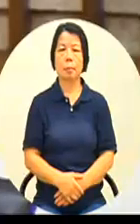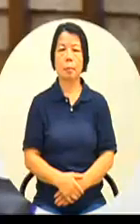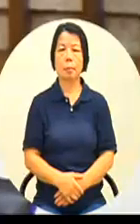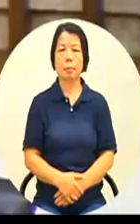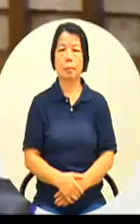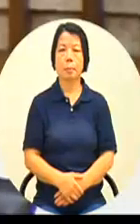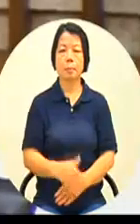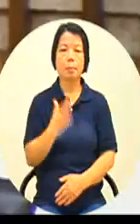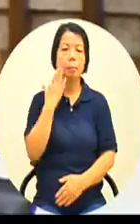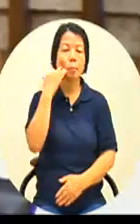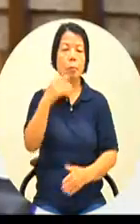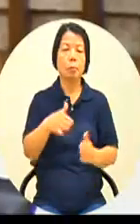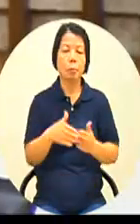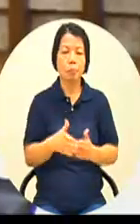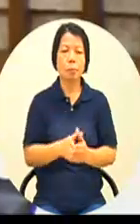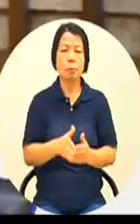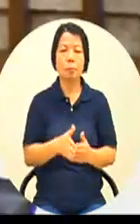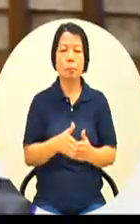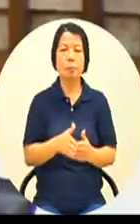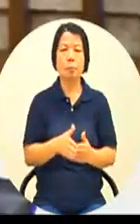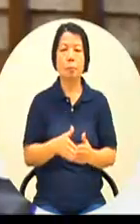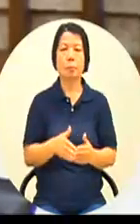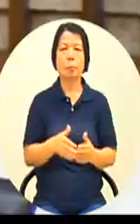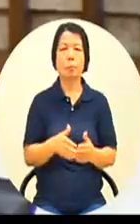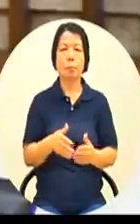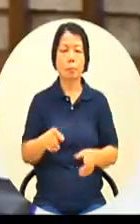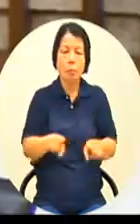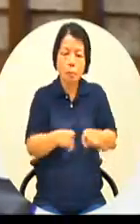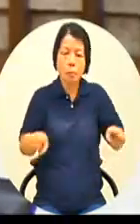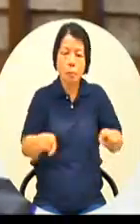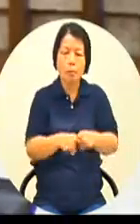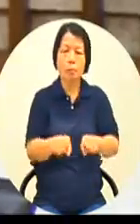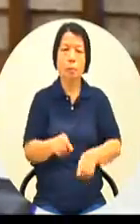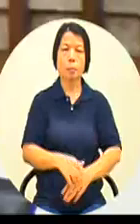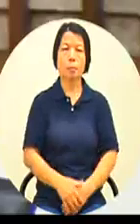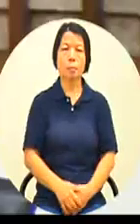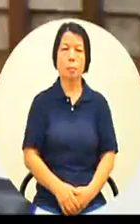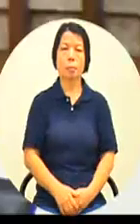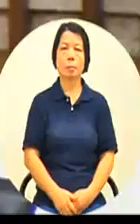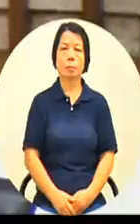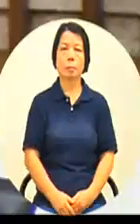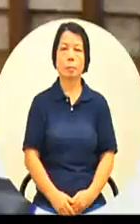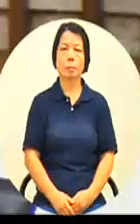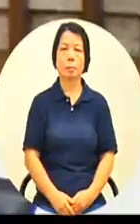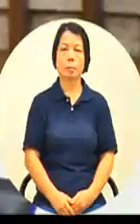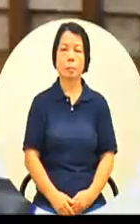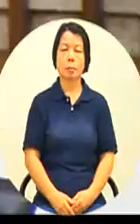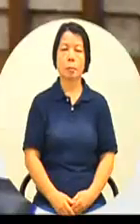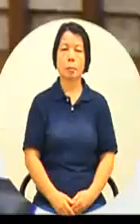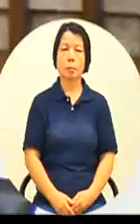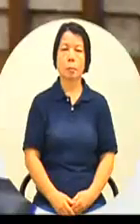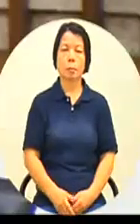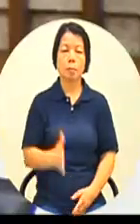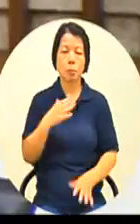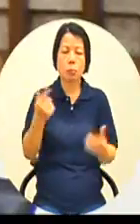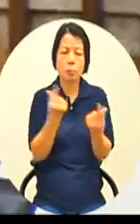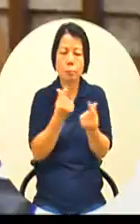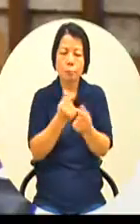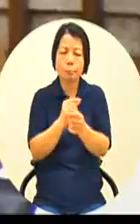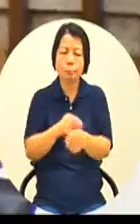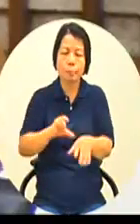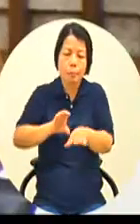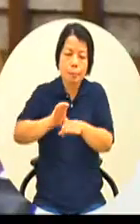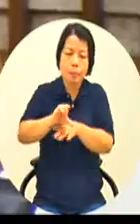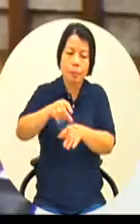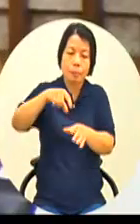总有漏的害，我拢无意见啦。但是若是一般的，你迄有当时迄像个整个精炼大火，迄有人来